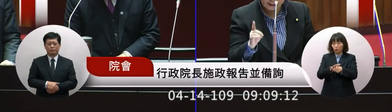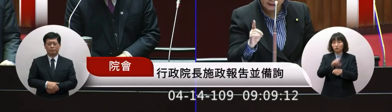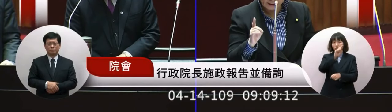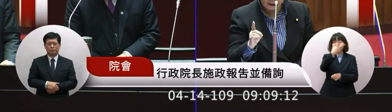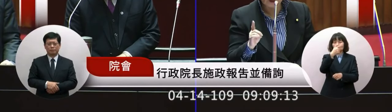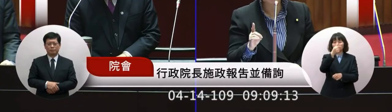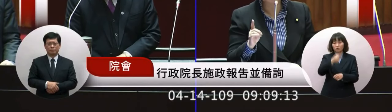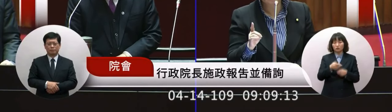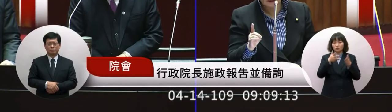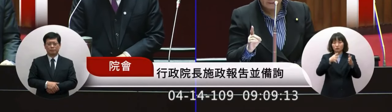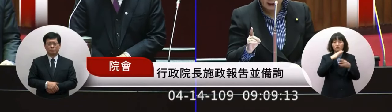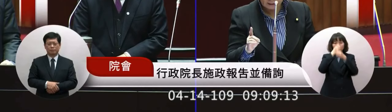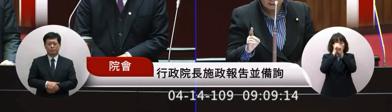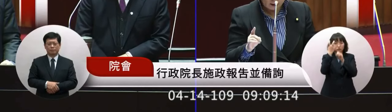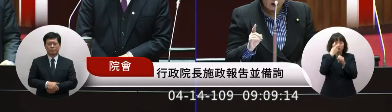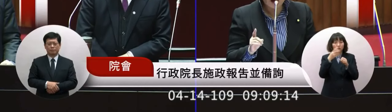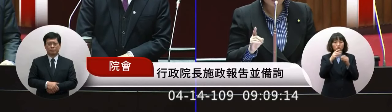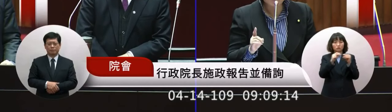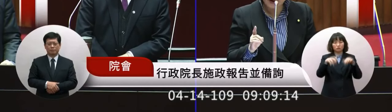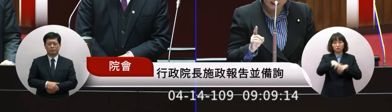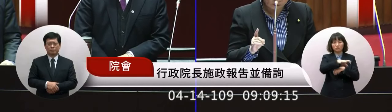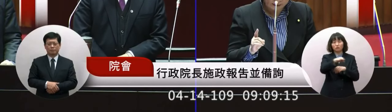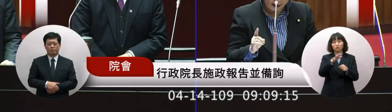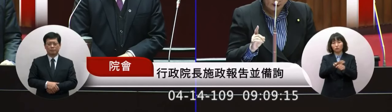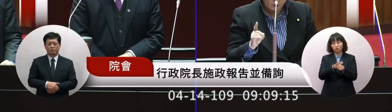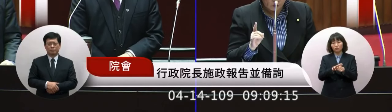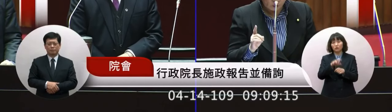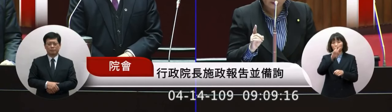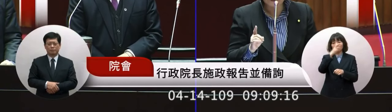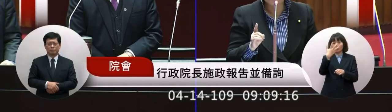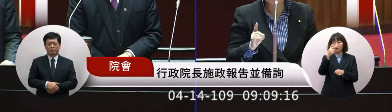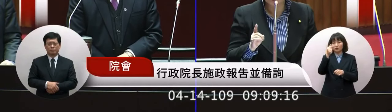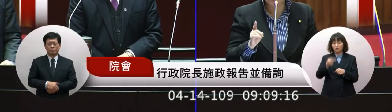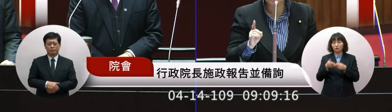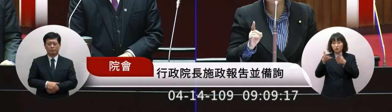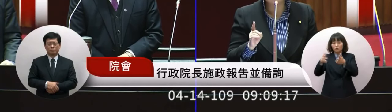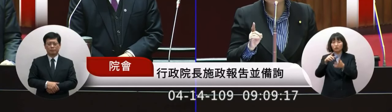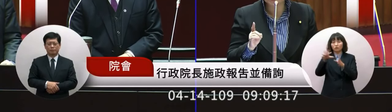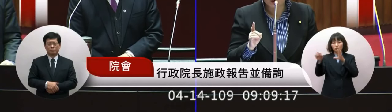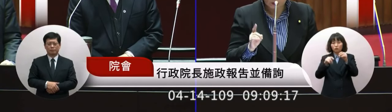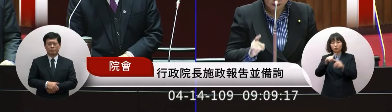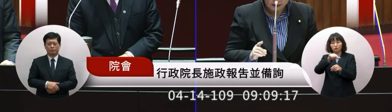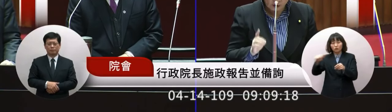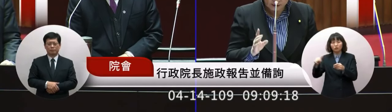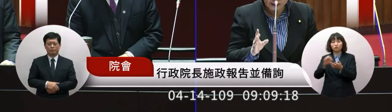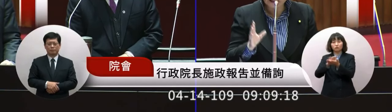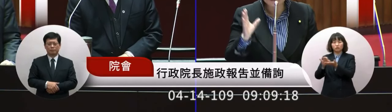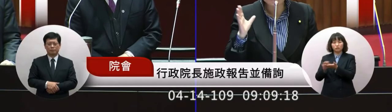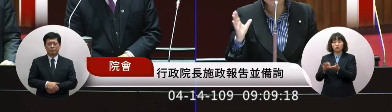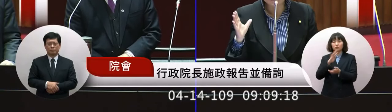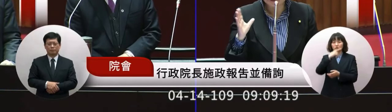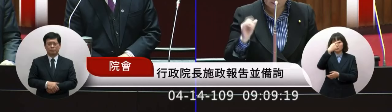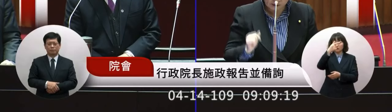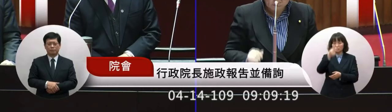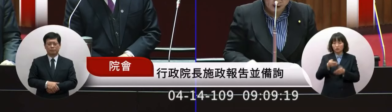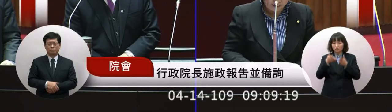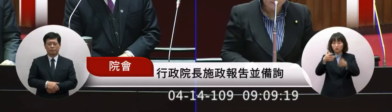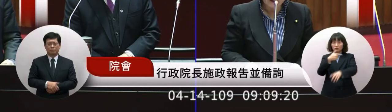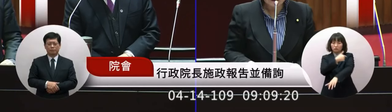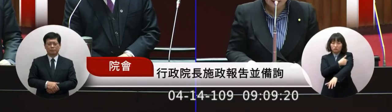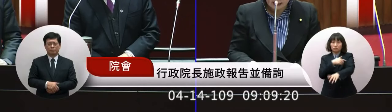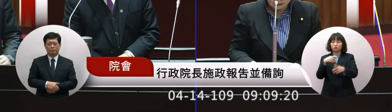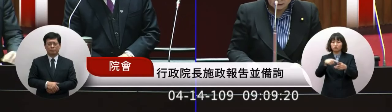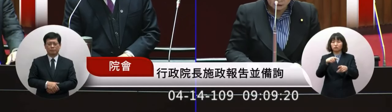在检验与补助地方，28亿用在物资之用，物资征用，然后1亿在疫苗研